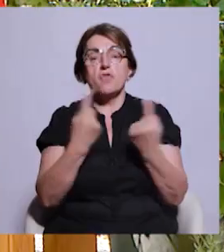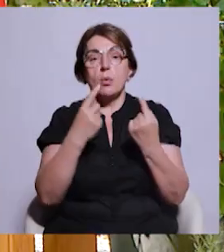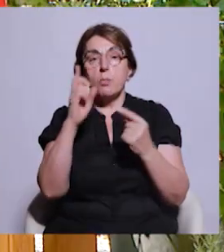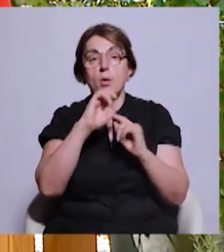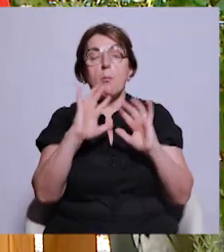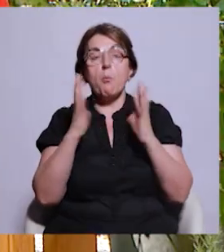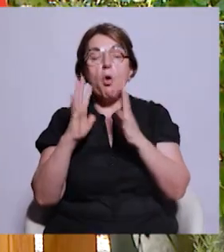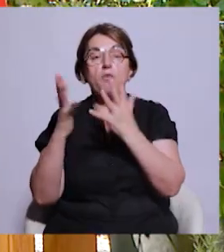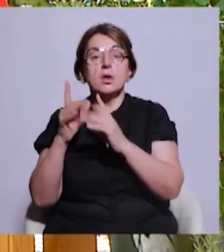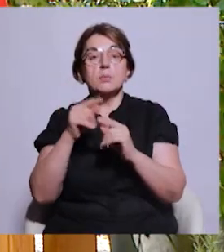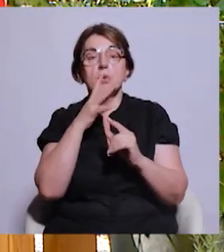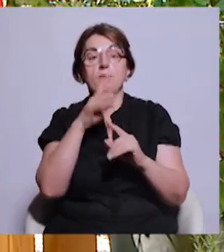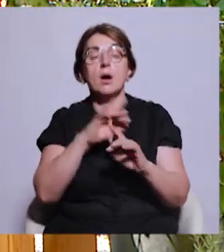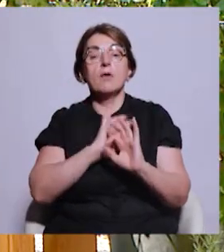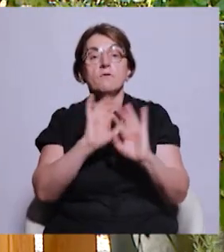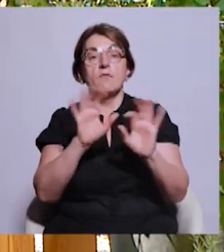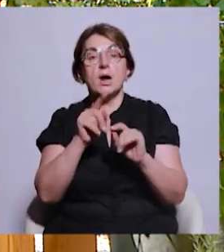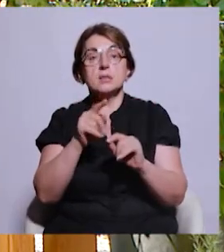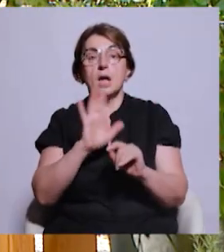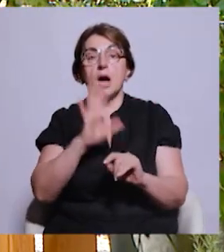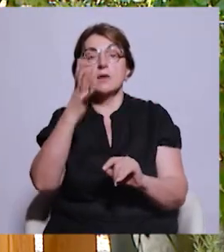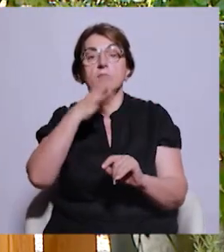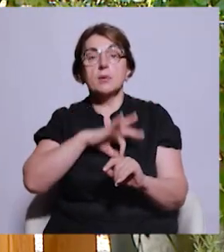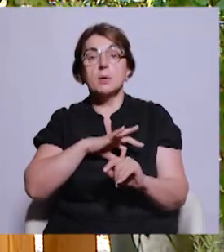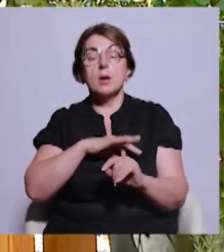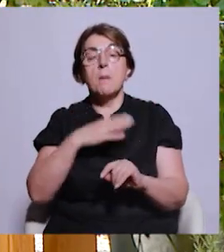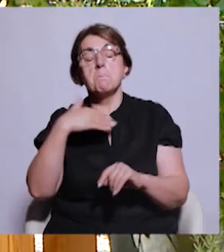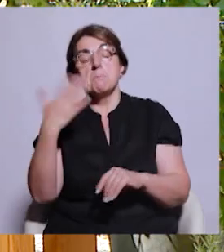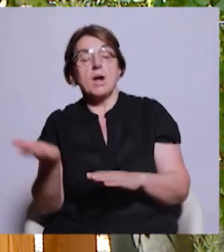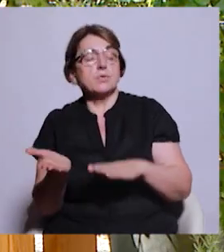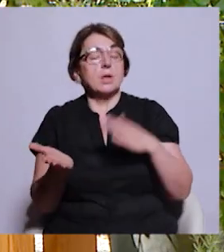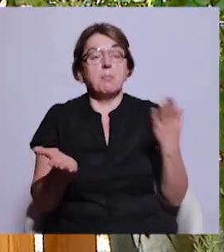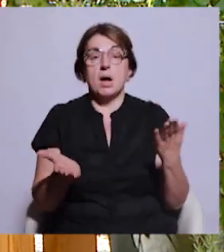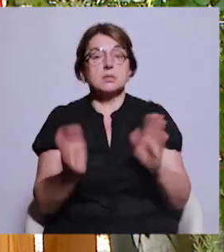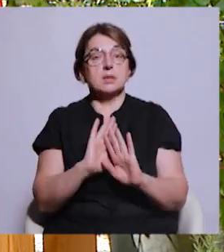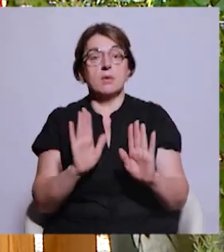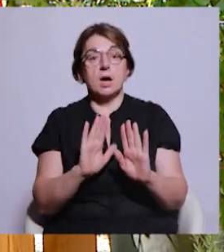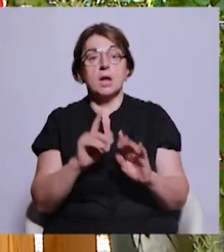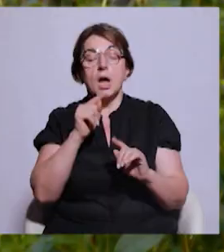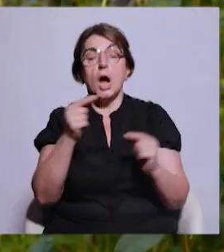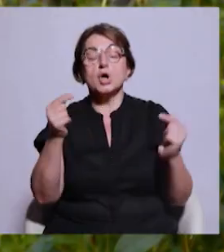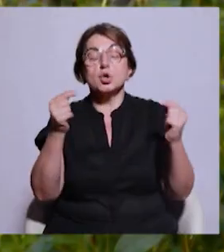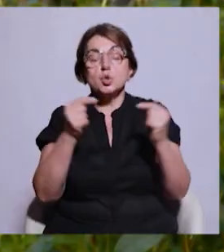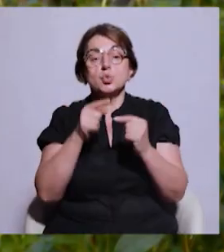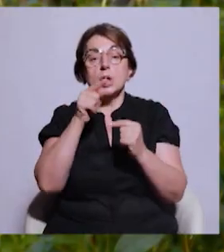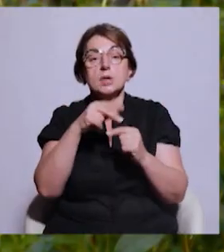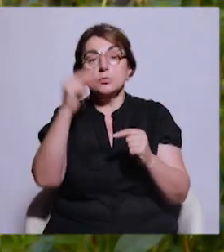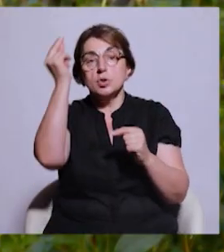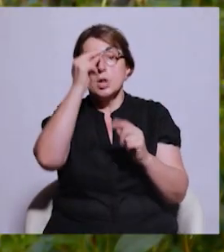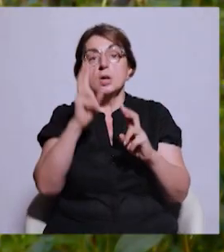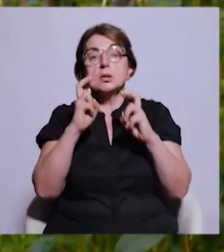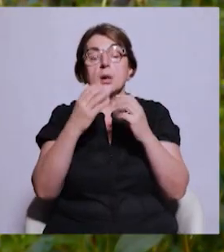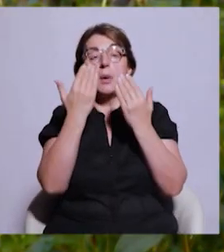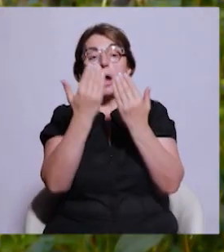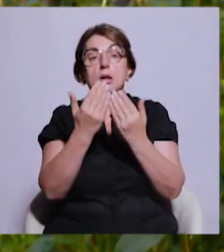ბუნებრივ პროცესებსა და მოვლენებს, როცა ვახასიათებთ, არ ვიხმაროთ ტერმინები მარჯვნივ, მარცხნივ და ასე შემდეგ. Სწორედ იმიტომ არის